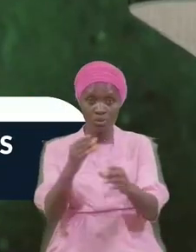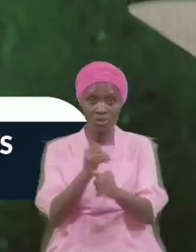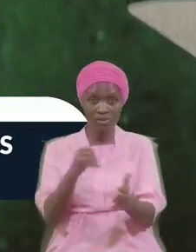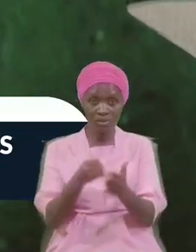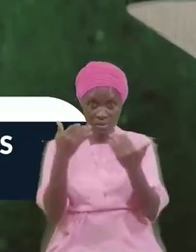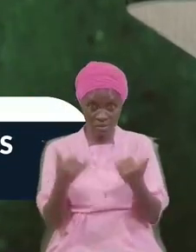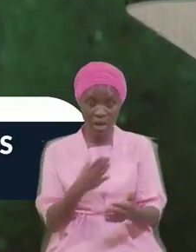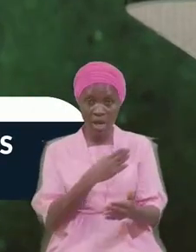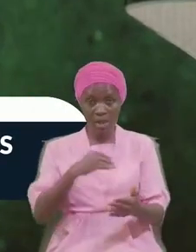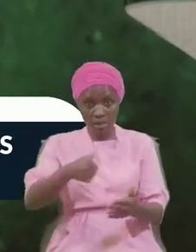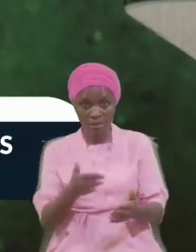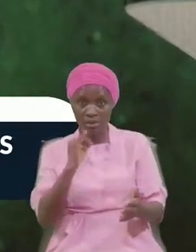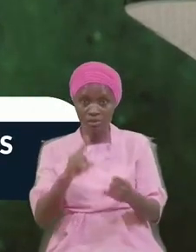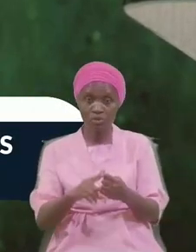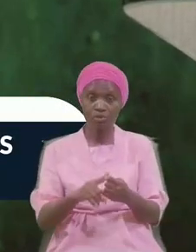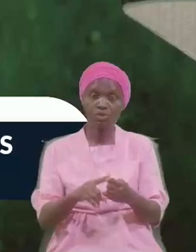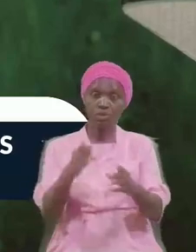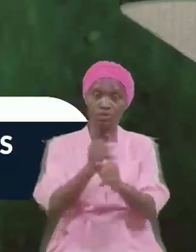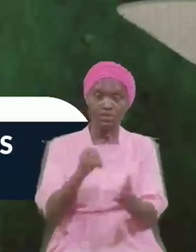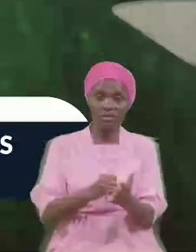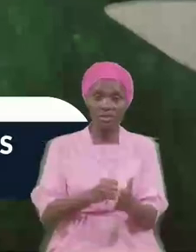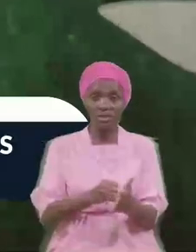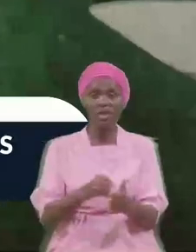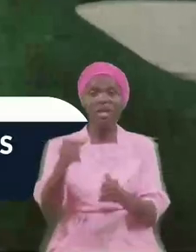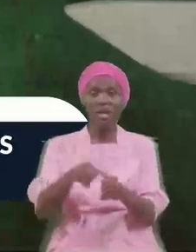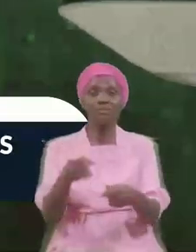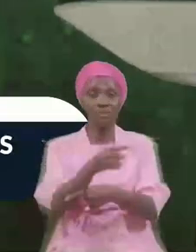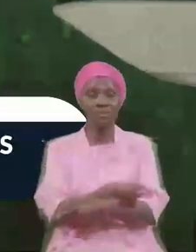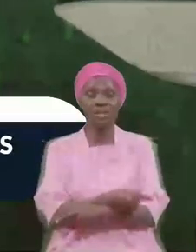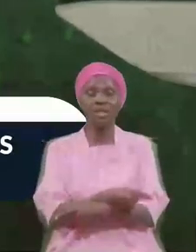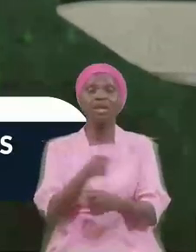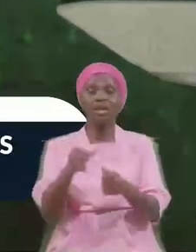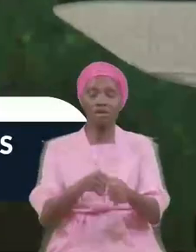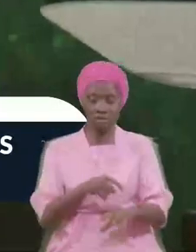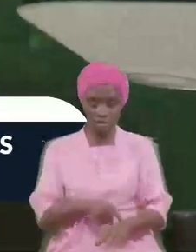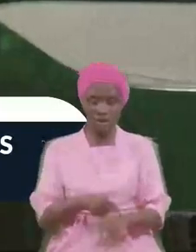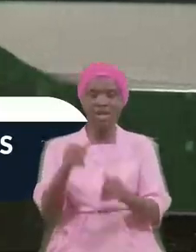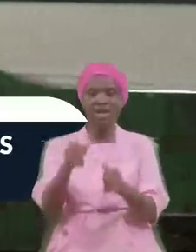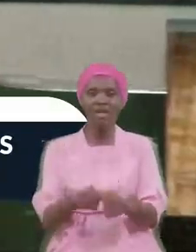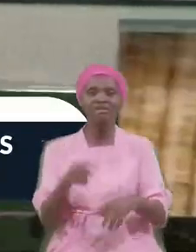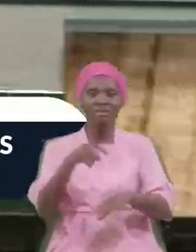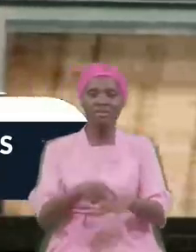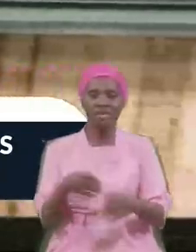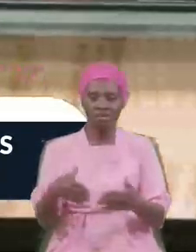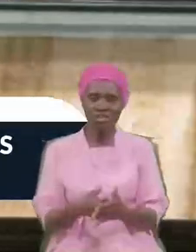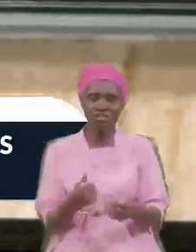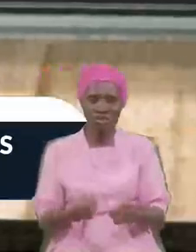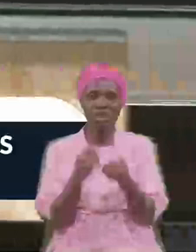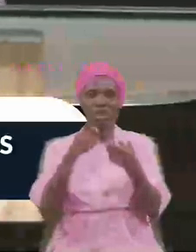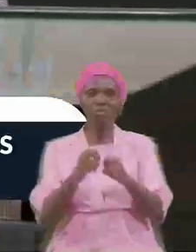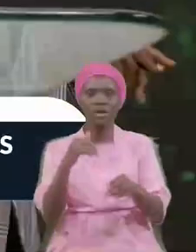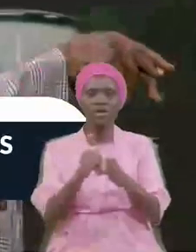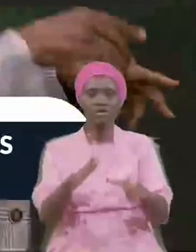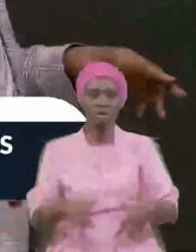chose de continuer de la voix, recevoir chaque jour, à tout moment où il y a un défi qui se prononce dans votre